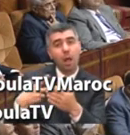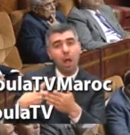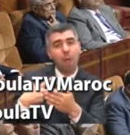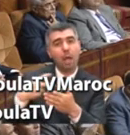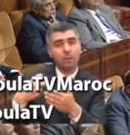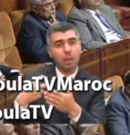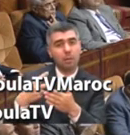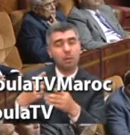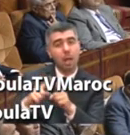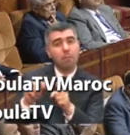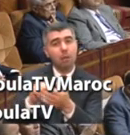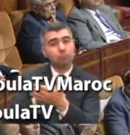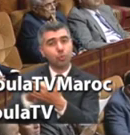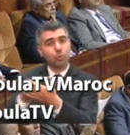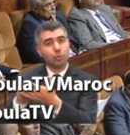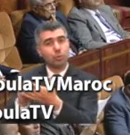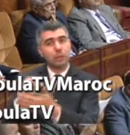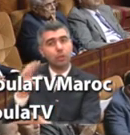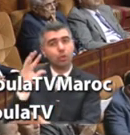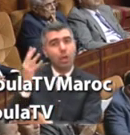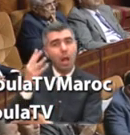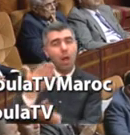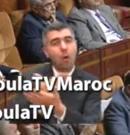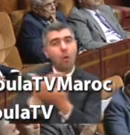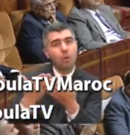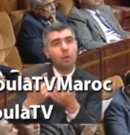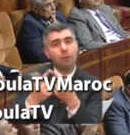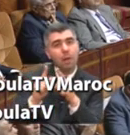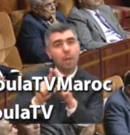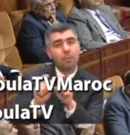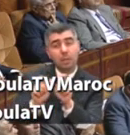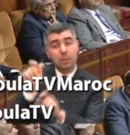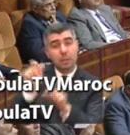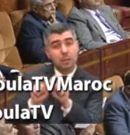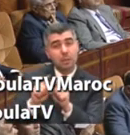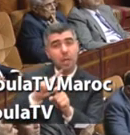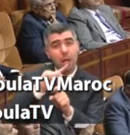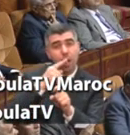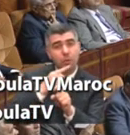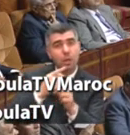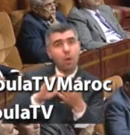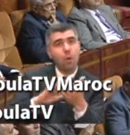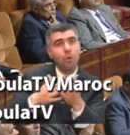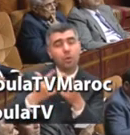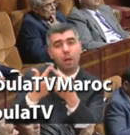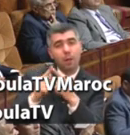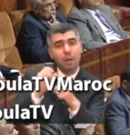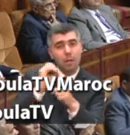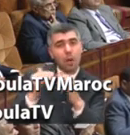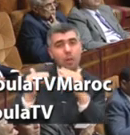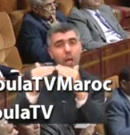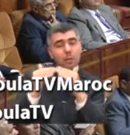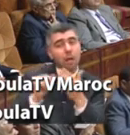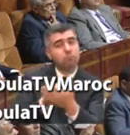بودنيب، والفرشة المائية مهمة. بغينا الساكنة ديال بودنيب وديال عين الشعير وديال المناطق